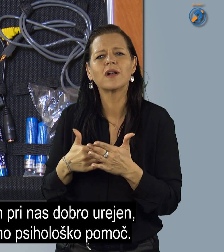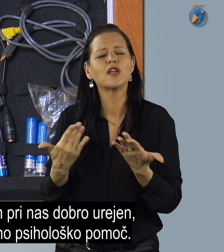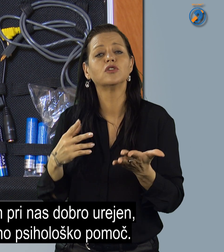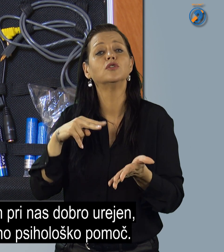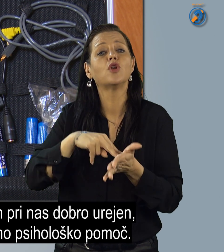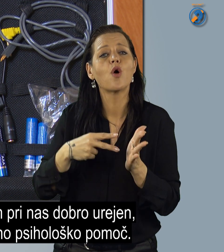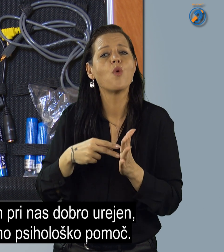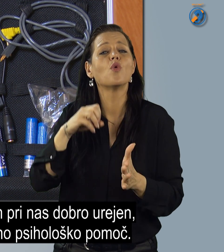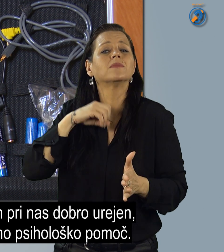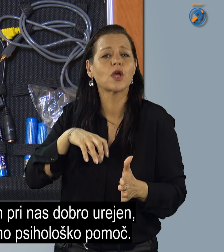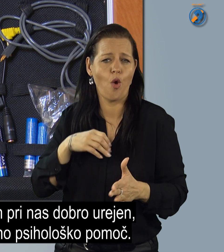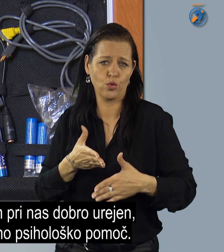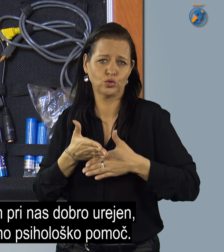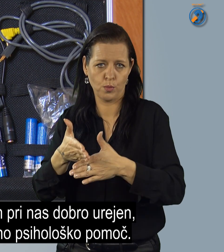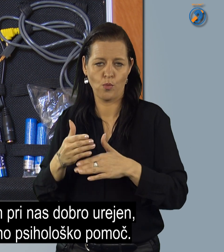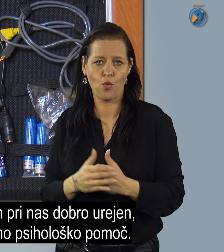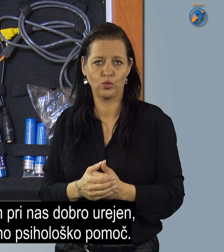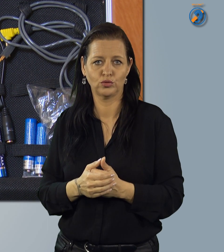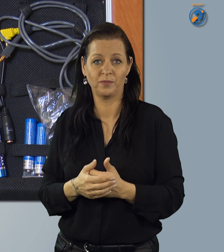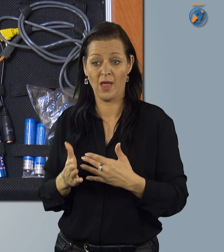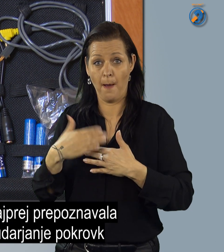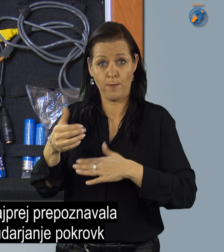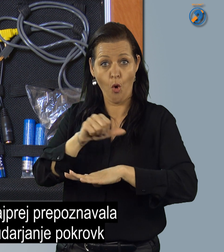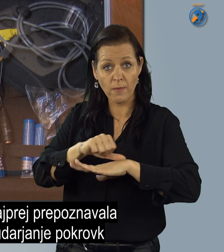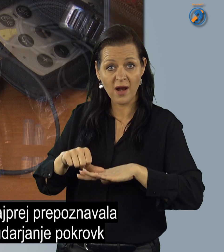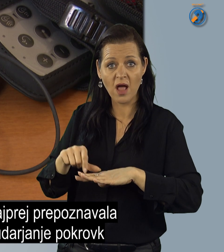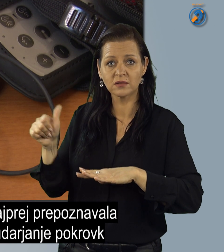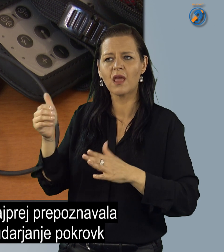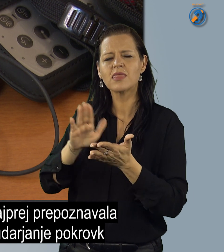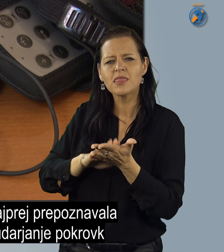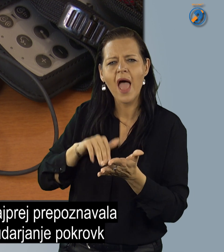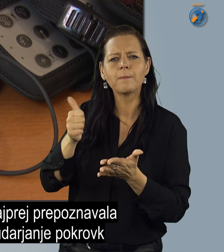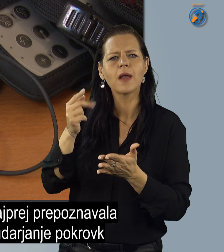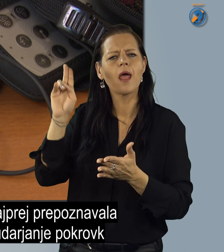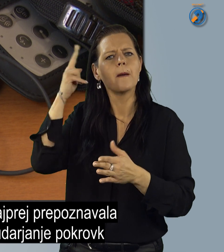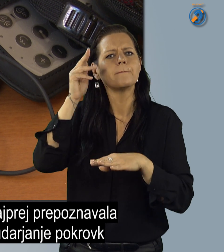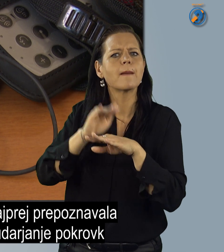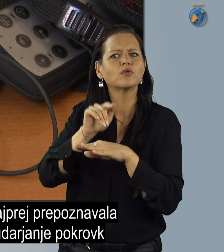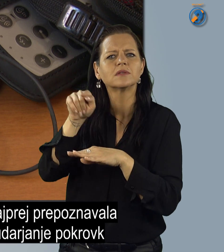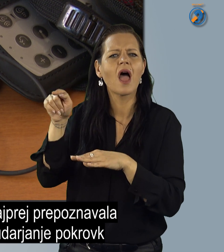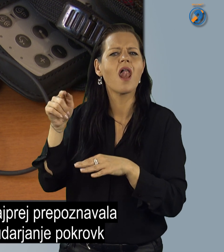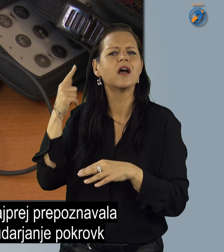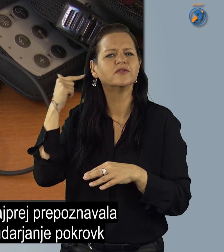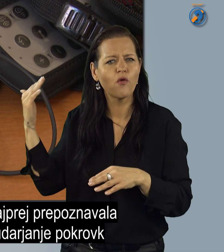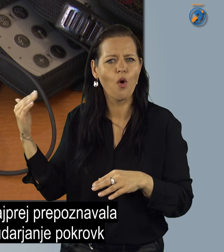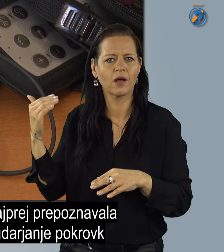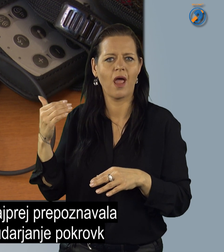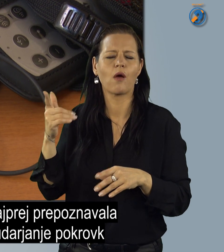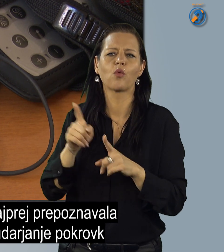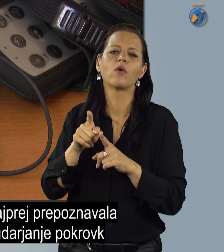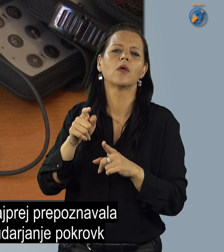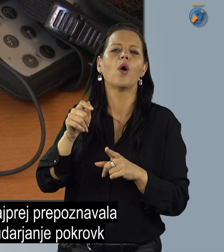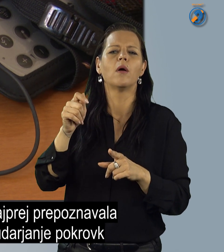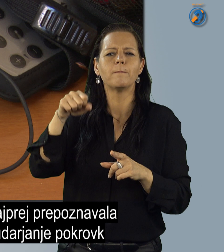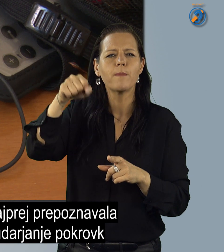le strokovno psihološko pomoč. Po operaciji je najprej spoznavala zvoke, kot so udarjanje pokrovk